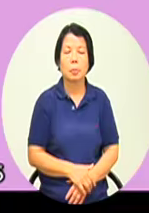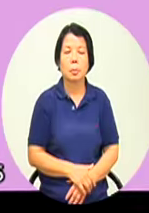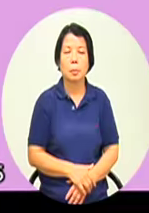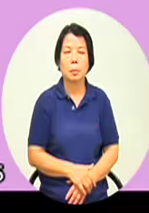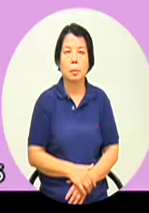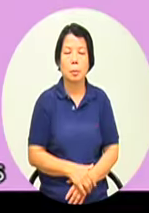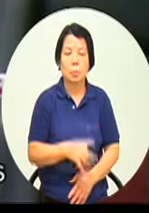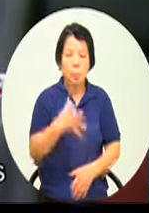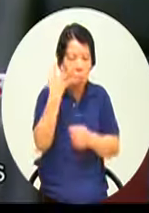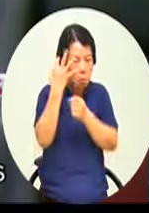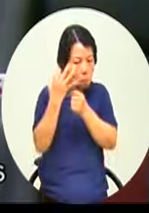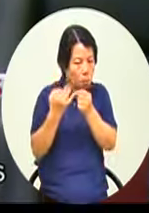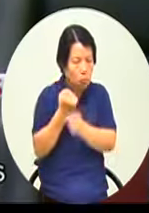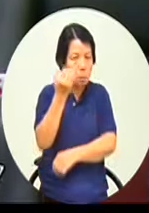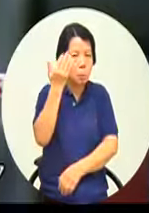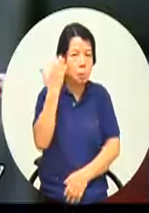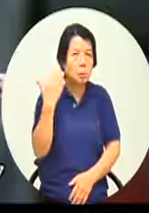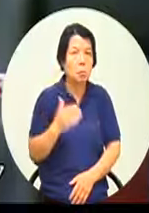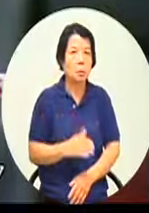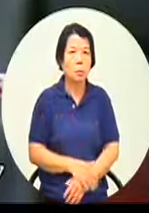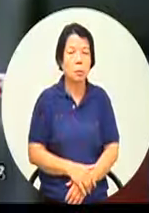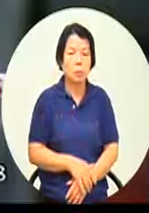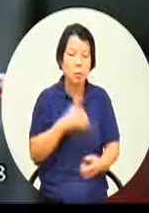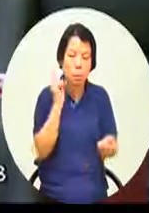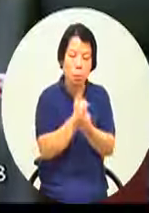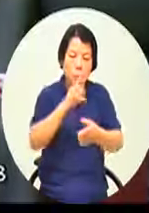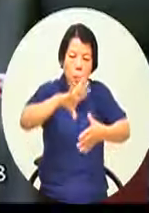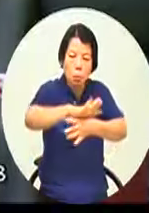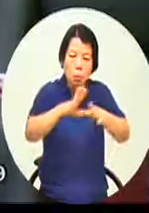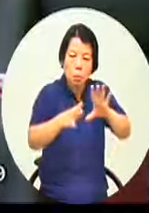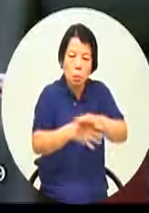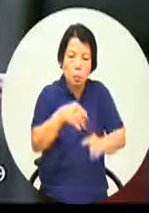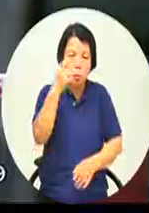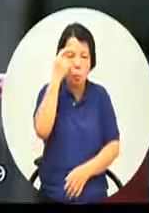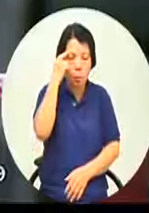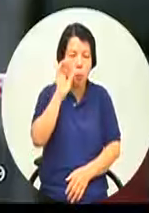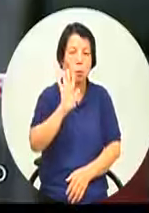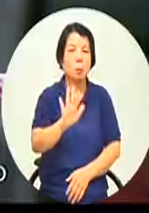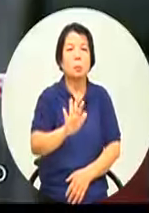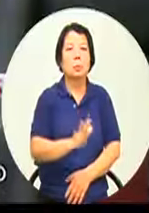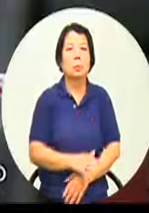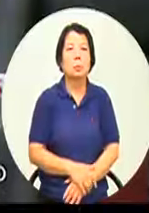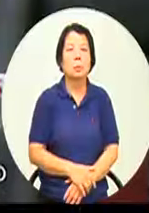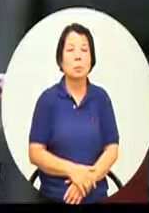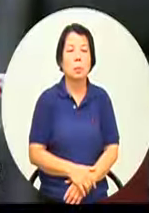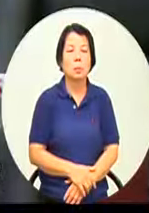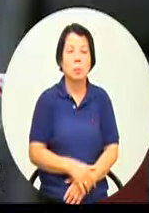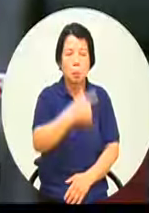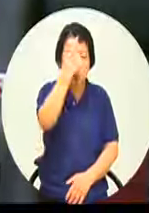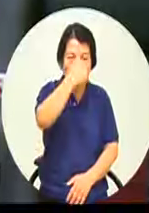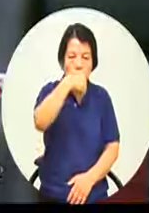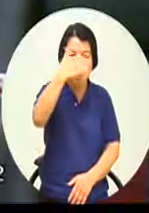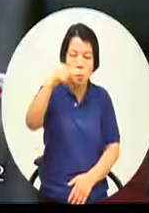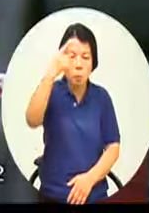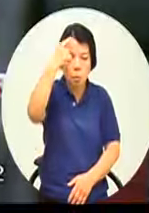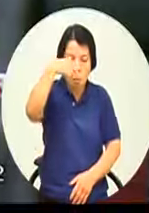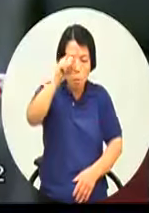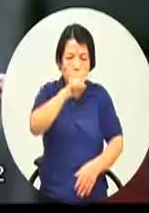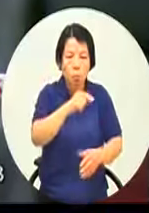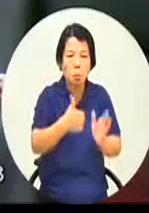这些年来哦，我们对文化的概念都有了哦，所以我们凤山古迹也成